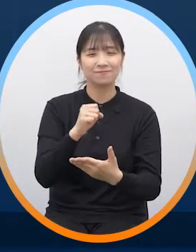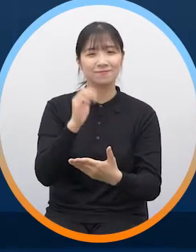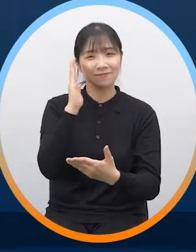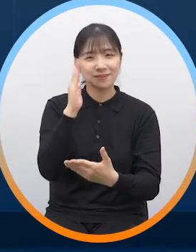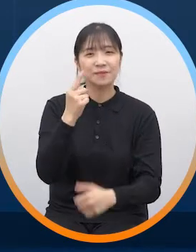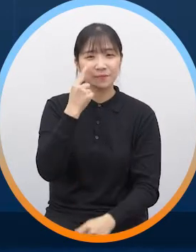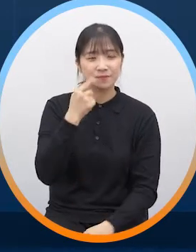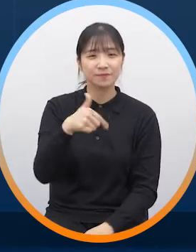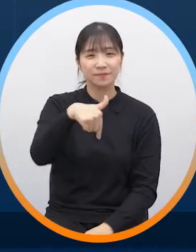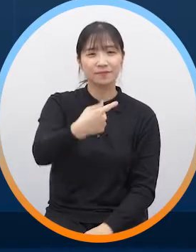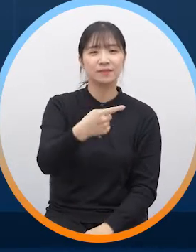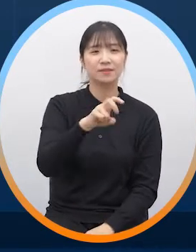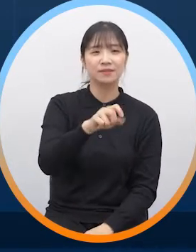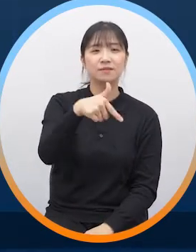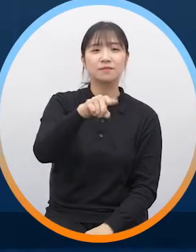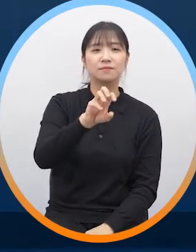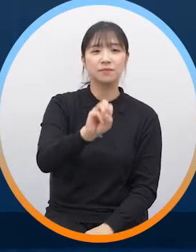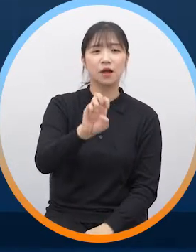자, 금강모종이라고